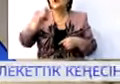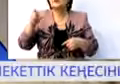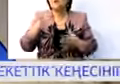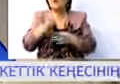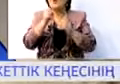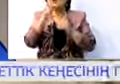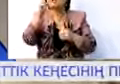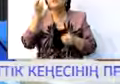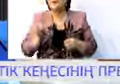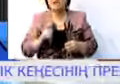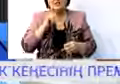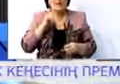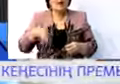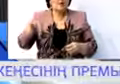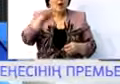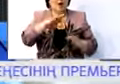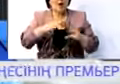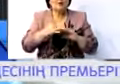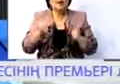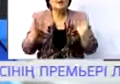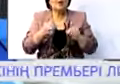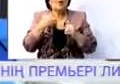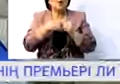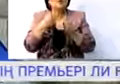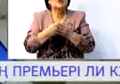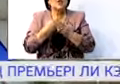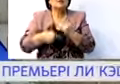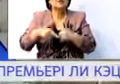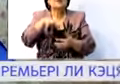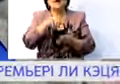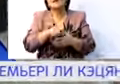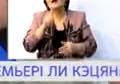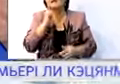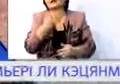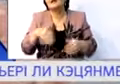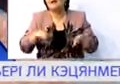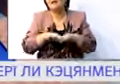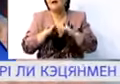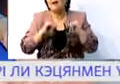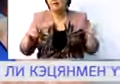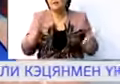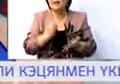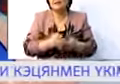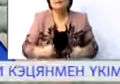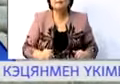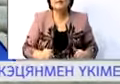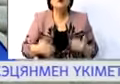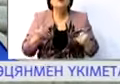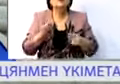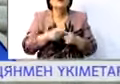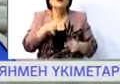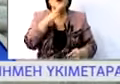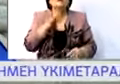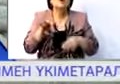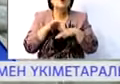олардың 13% жастар. Жалпы аудан бойынша шағын және орта бизнесмен айналысатын жастардың қатары артып келеді. Өйткені қазіргі уақытта